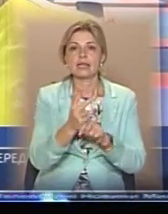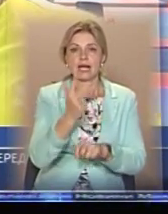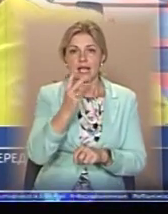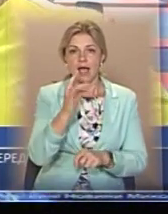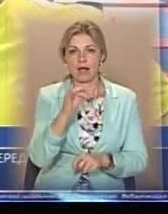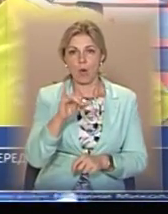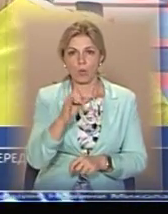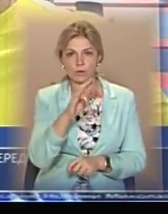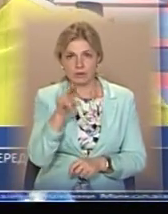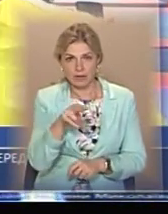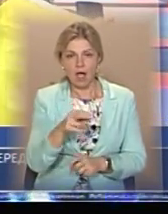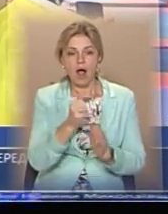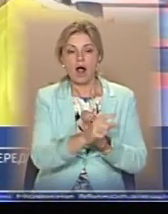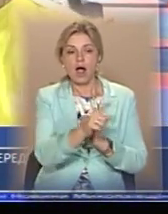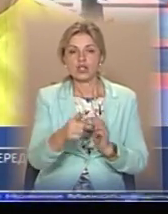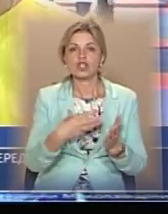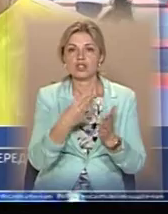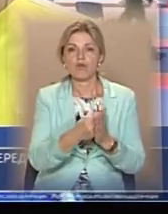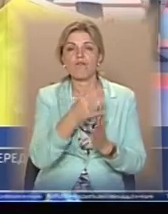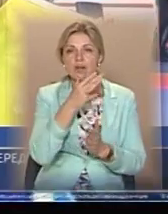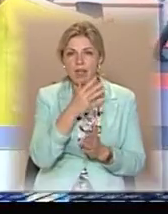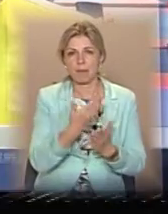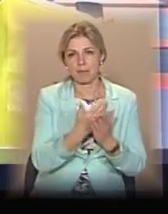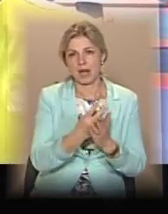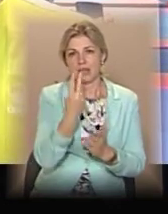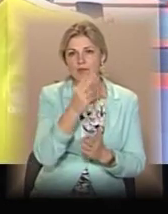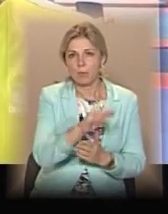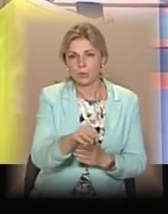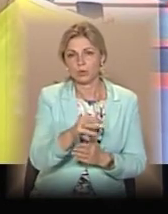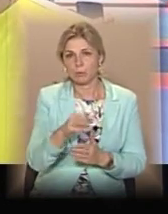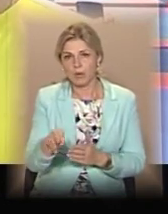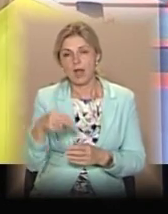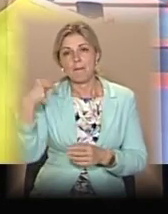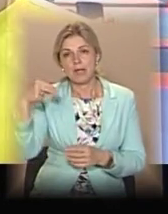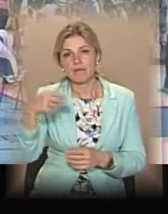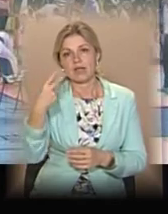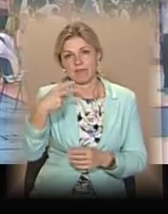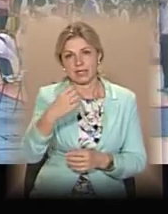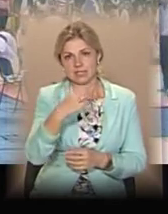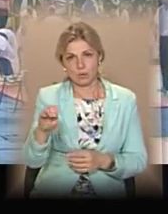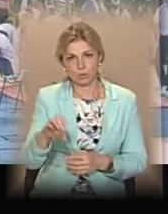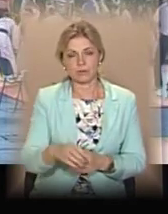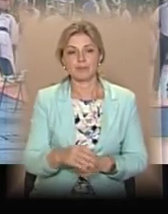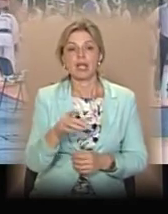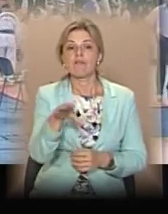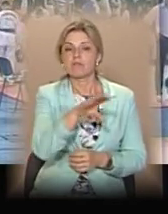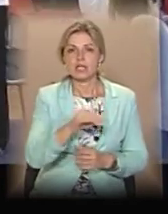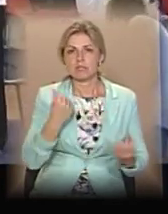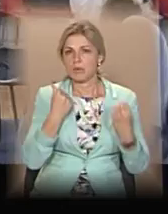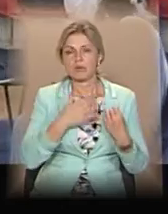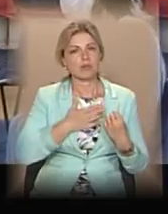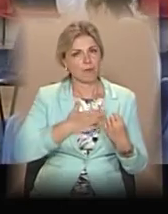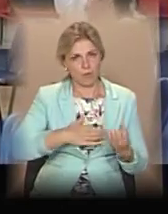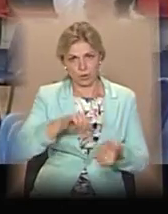У кожного возраста своє час, там від хвилини до 2 хвилин, ну, з переривом 20 секунд. Самі ж спортсмени з задоволенням